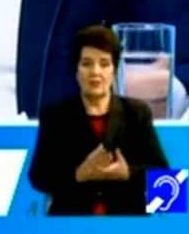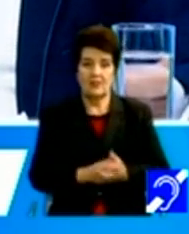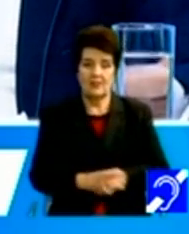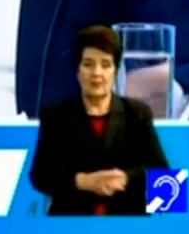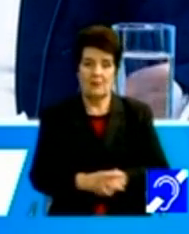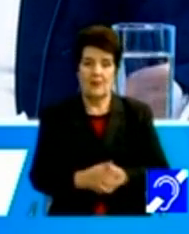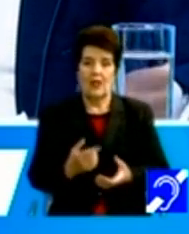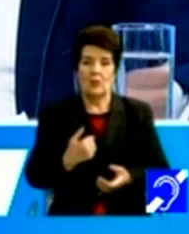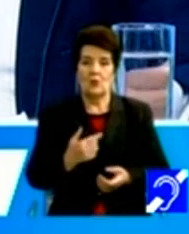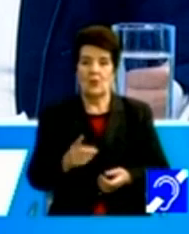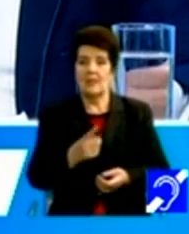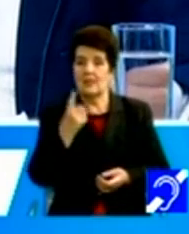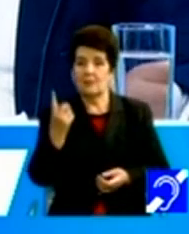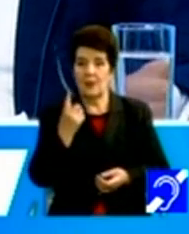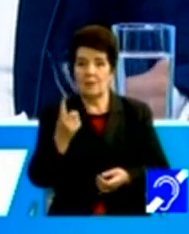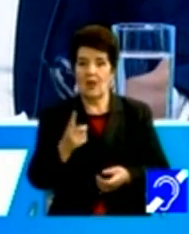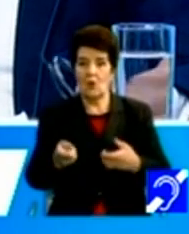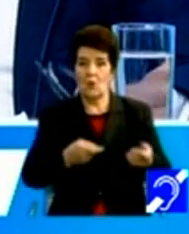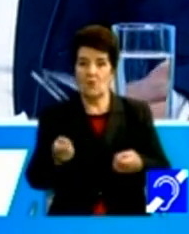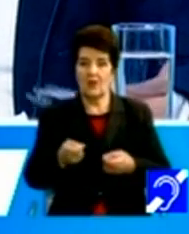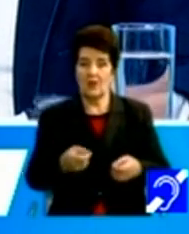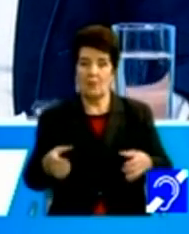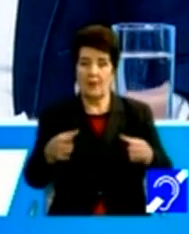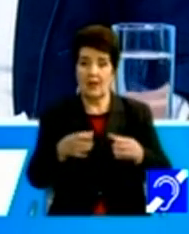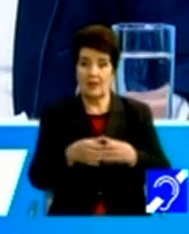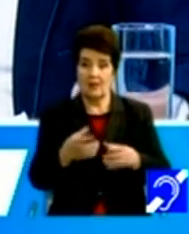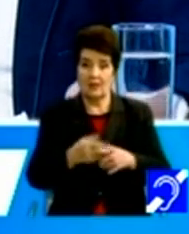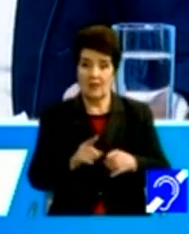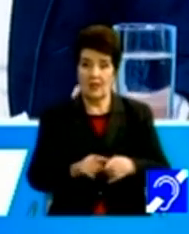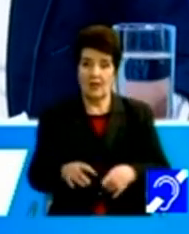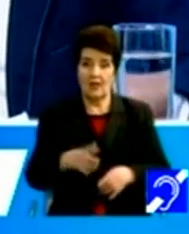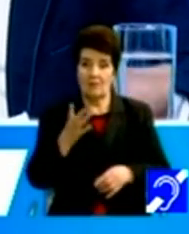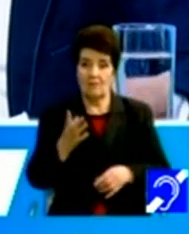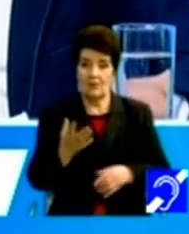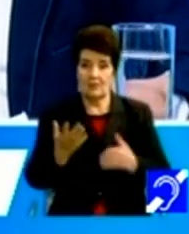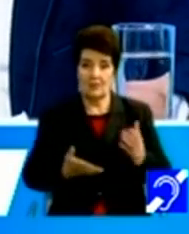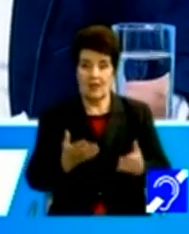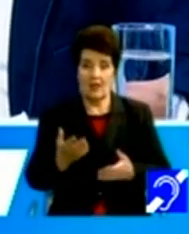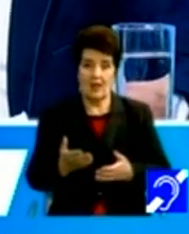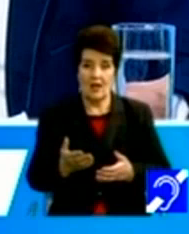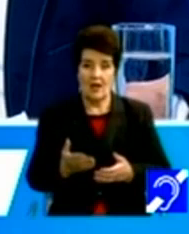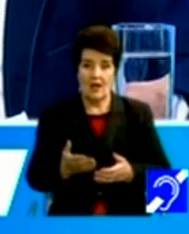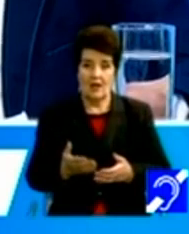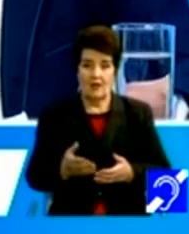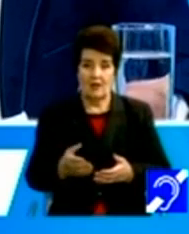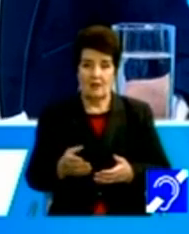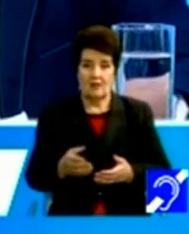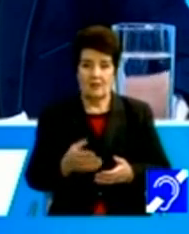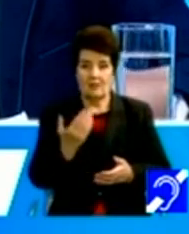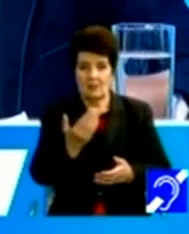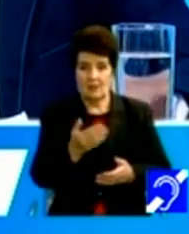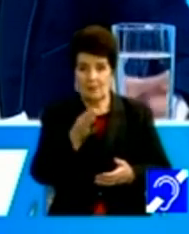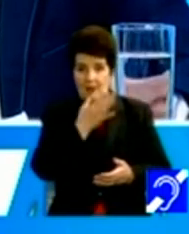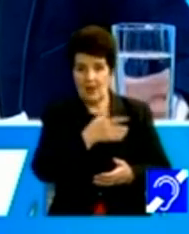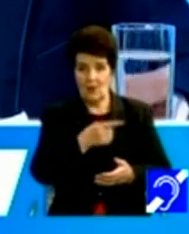spiritual. Noi nu am avut de plină guvernare. A fost și partidul din care faceați parte și, dacă nu mă înșală memoria, și ministru ați fost în